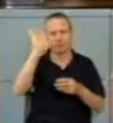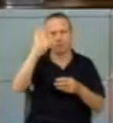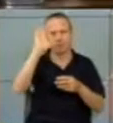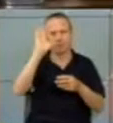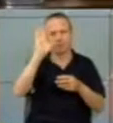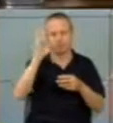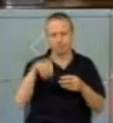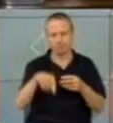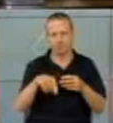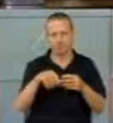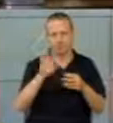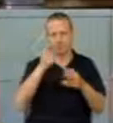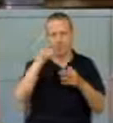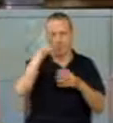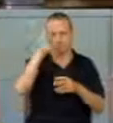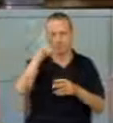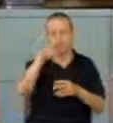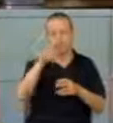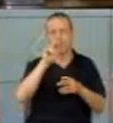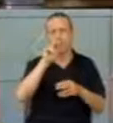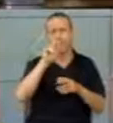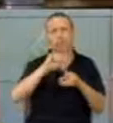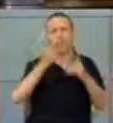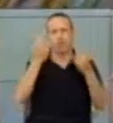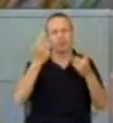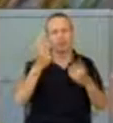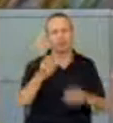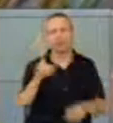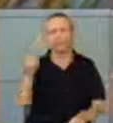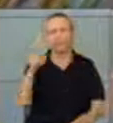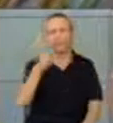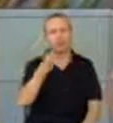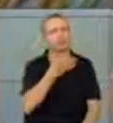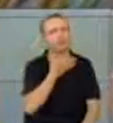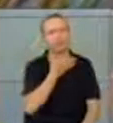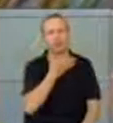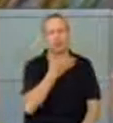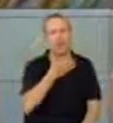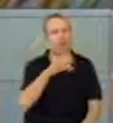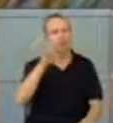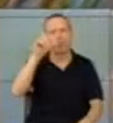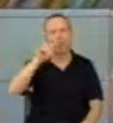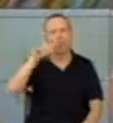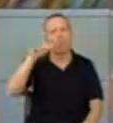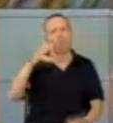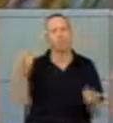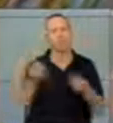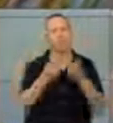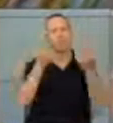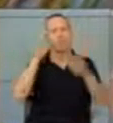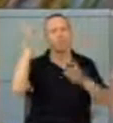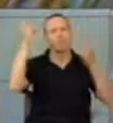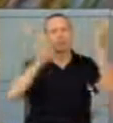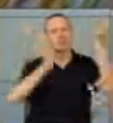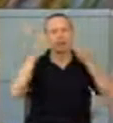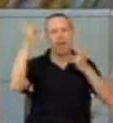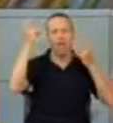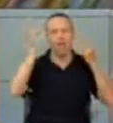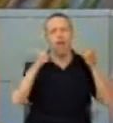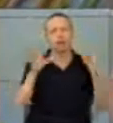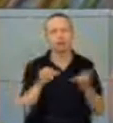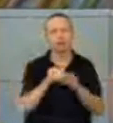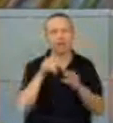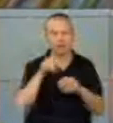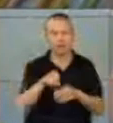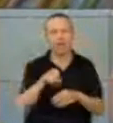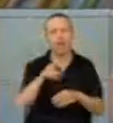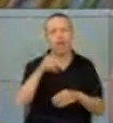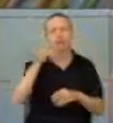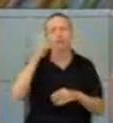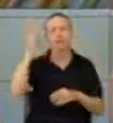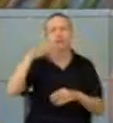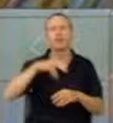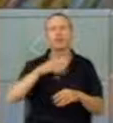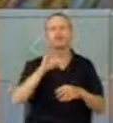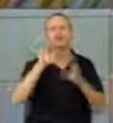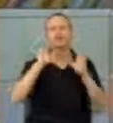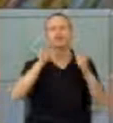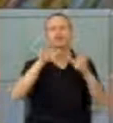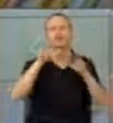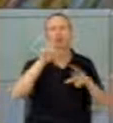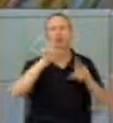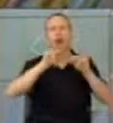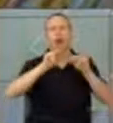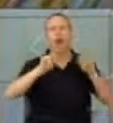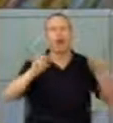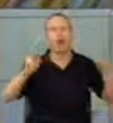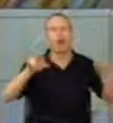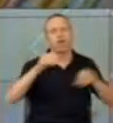הרייטינג מדבר בכל אין הרבה. ברירה, אין ברירה, אנשים חפשים מידע. יחד עם זאת, הם גם מבינים שעודף הפטפטת גורם